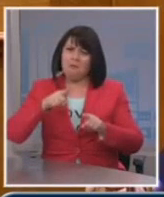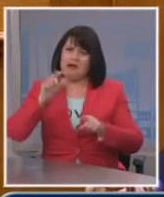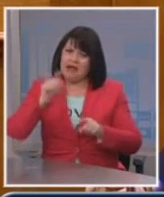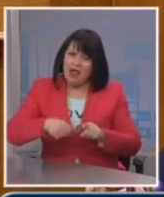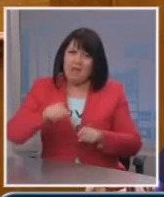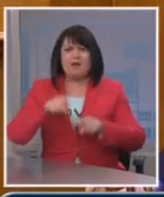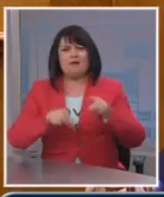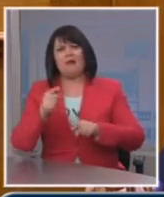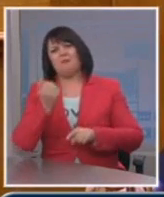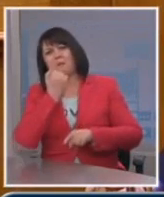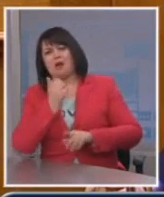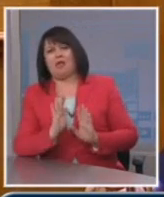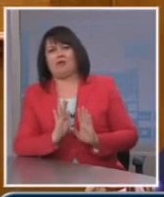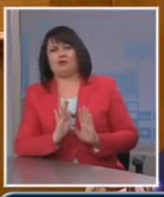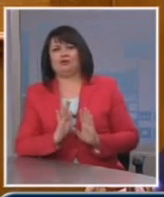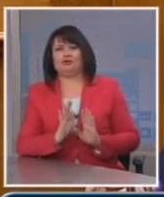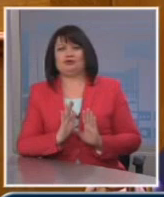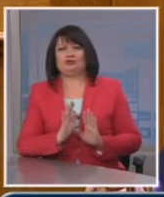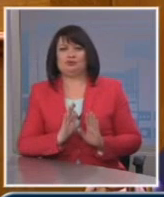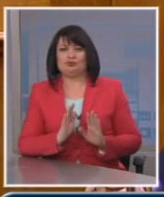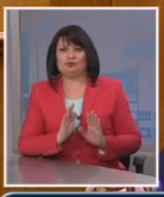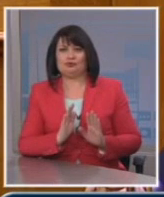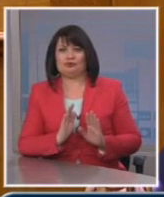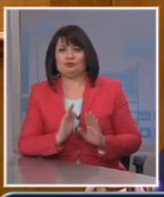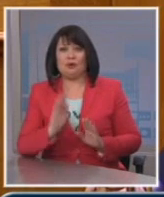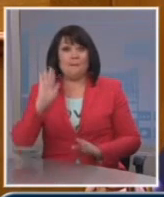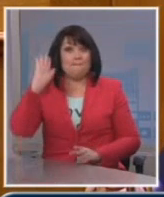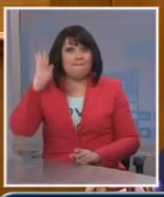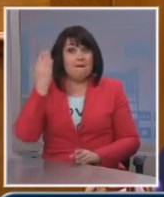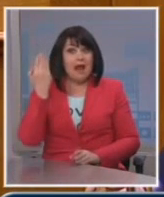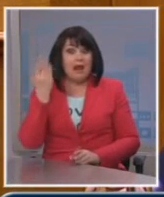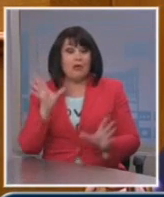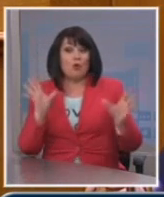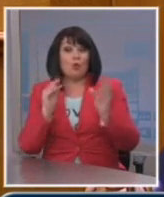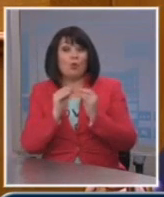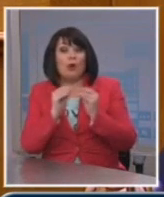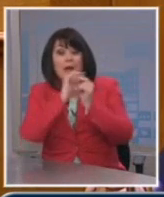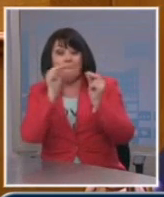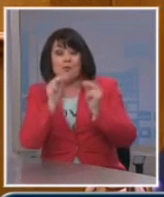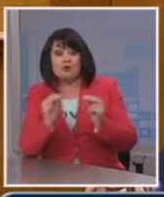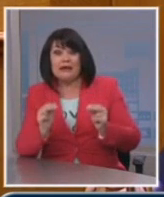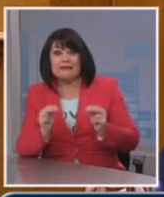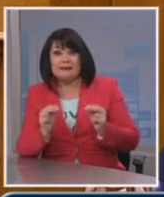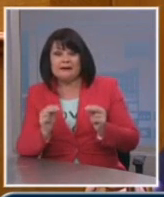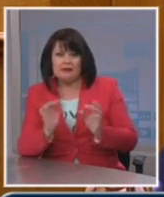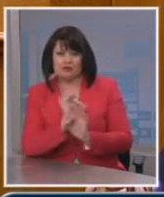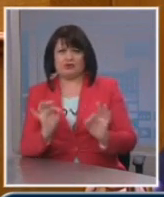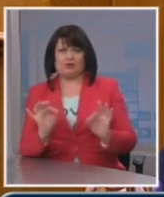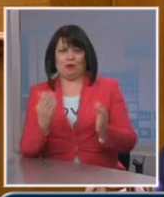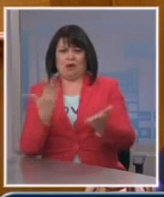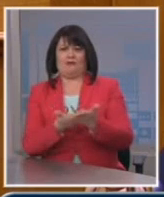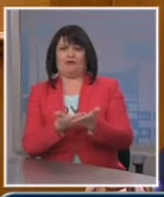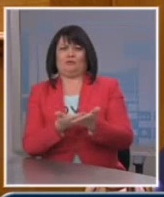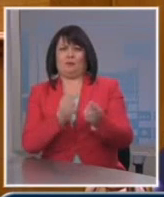μέσα. Οι εκτιμήσεις όμως, η αποτίμηση του παρελθόντος δεν μπορεί να είναι κάτι αμφιλεγόμενο και αμφισβητούμενο.